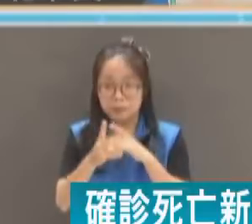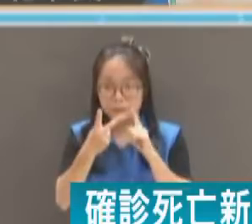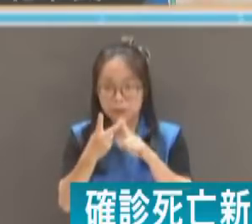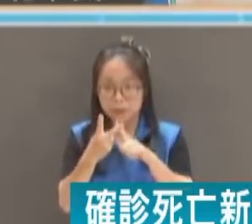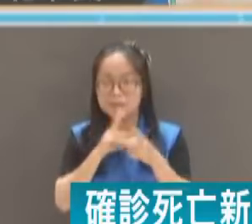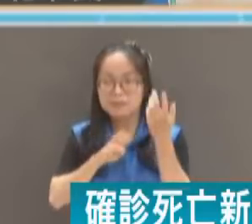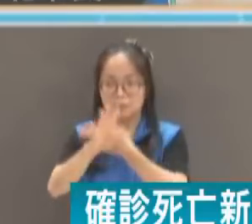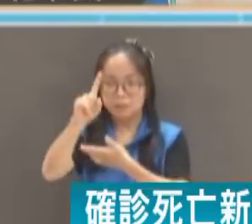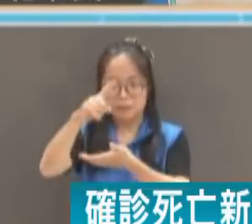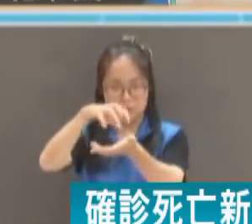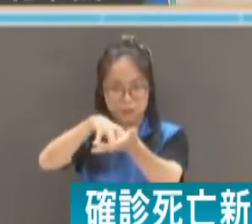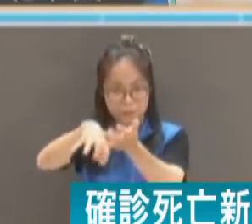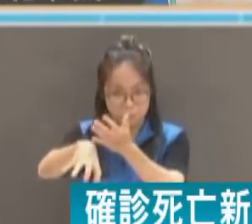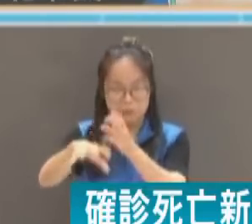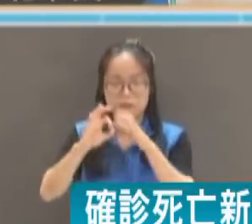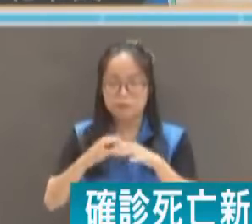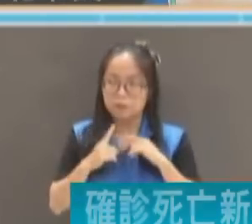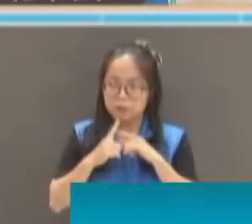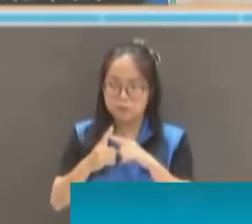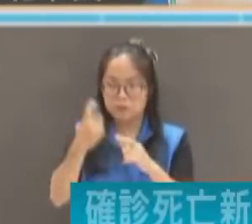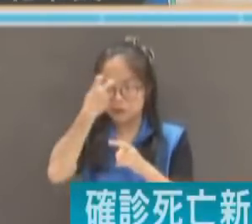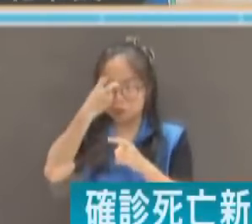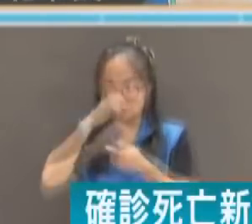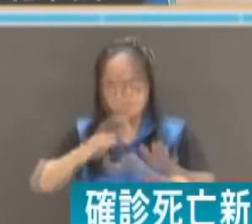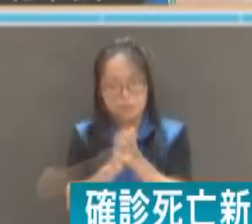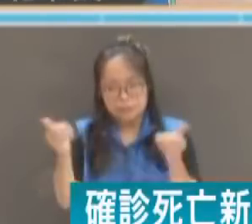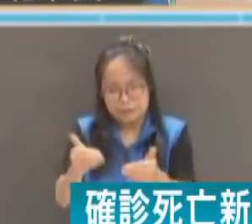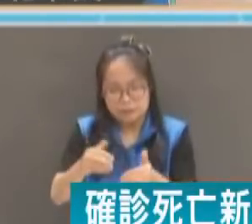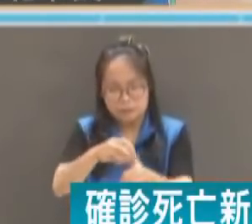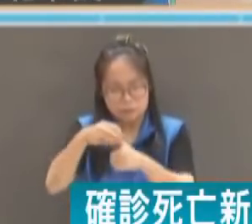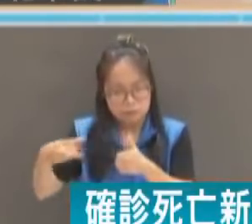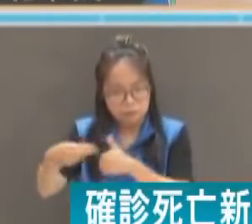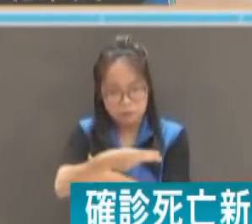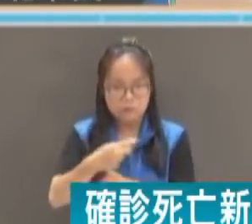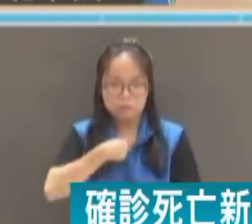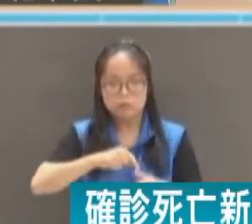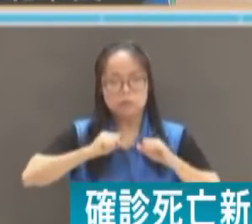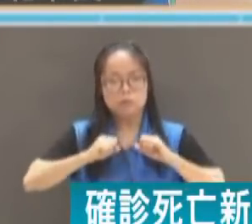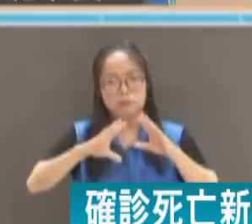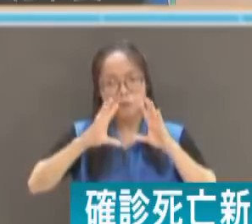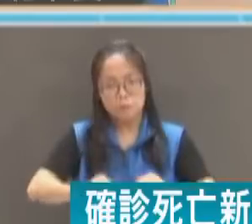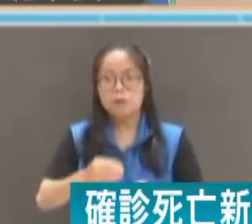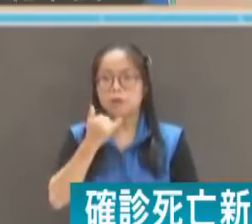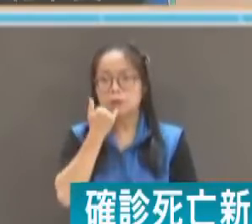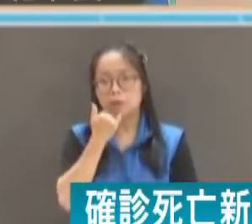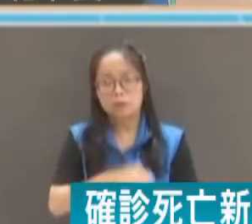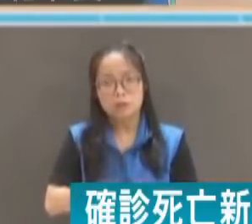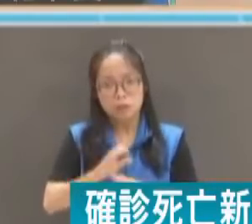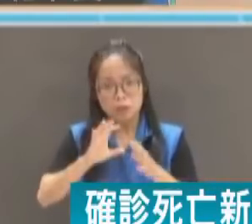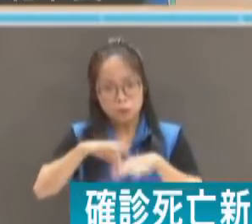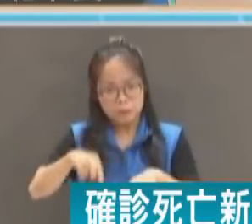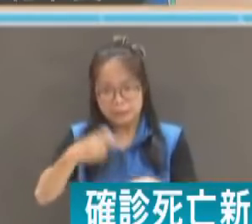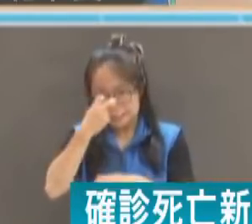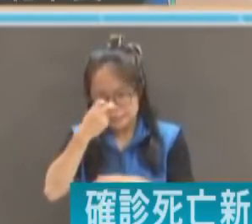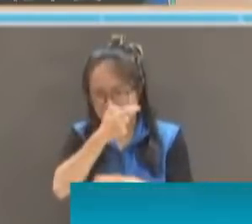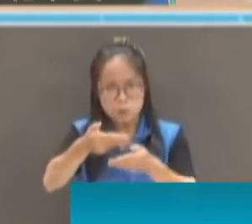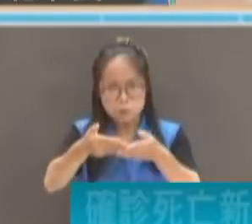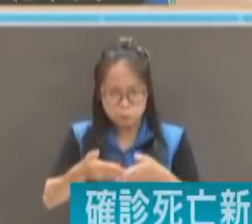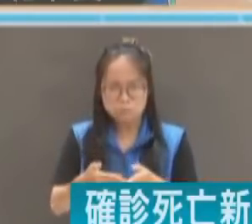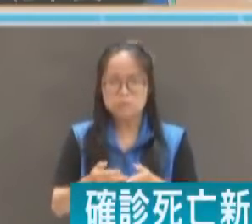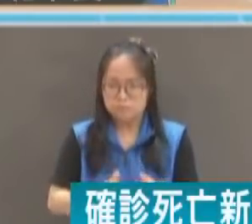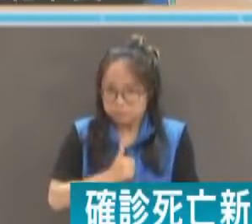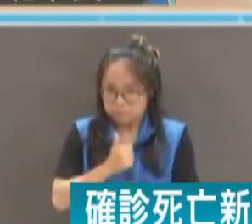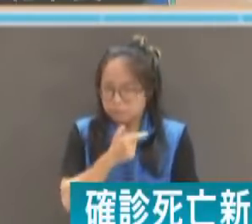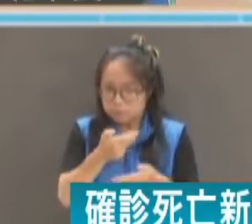一个医院因为太太确诊以后回来家里，所以这个筛检真的很重要，非常的重